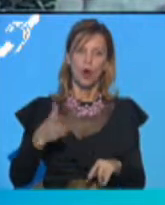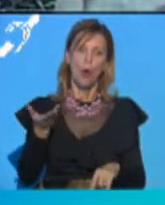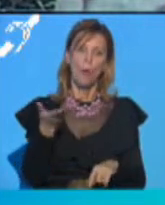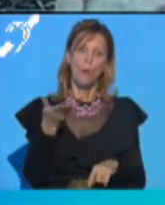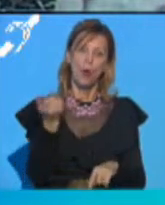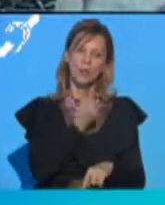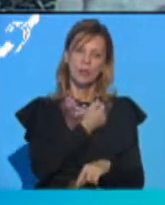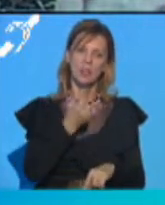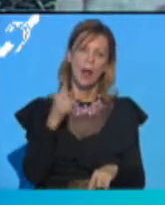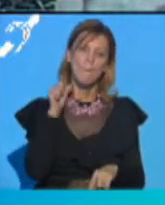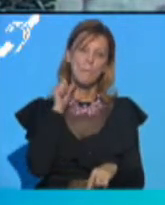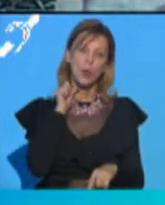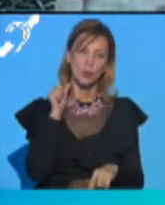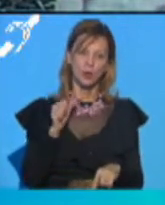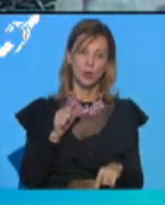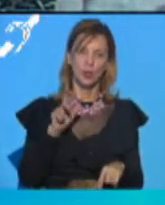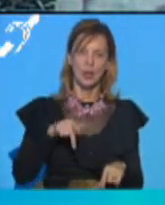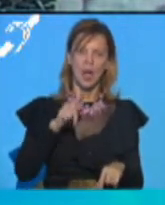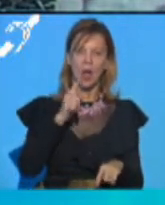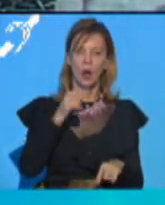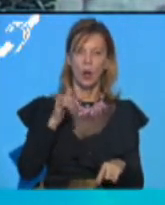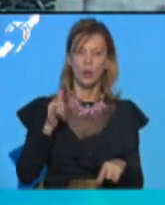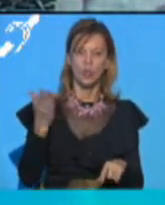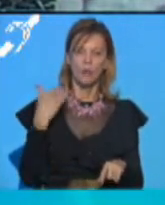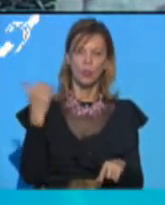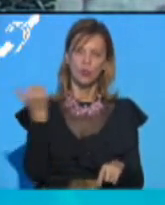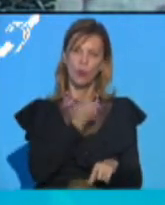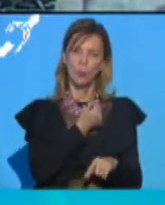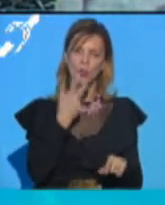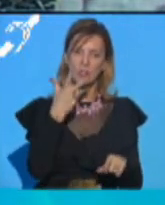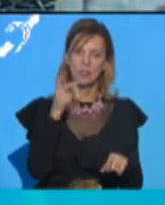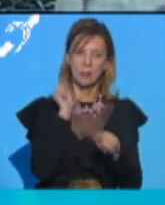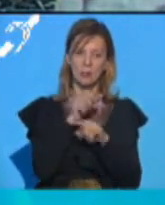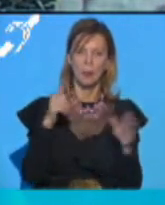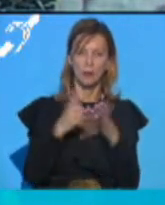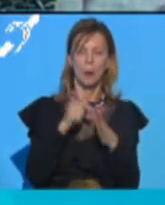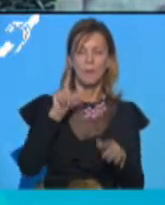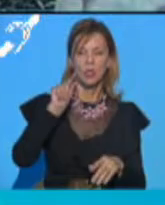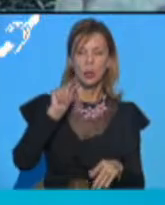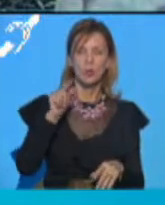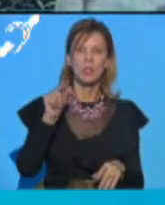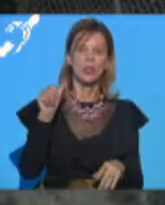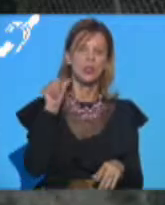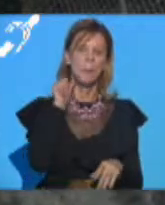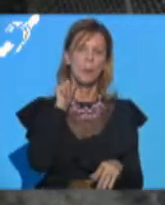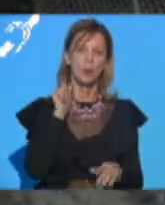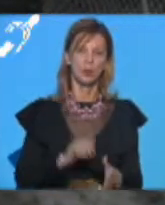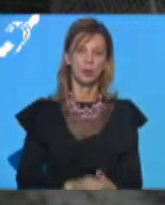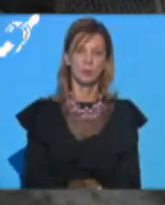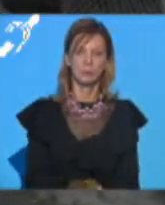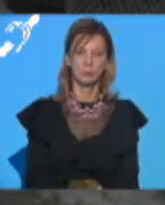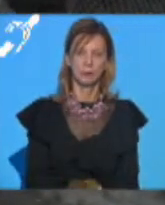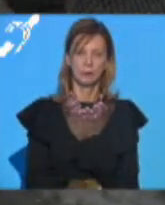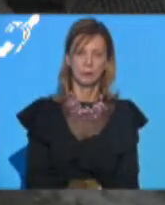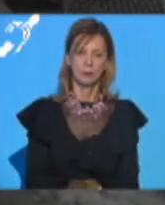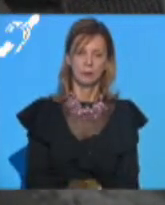porcilor din focarele depistate. La Gorj au fost omorâți în numai 3 săptămâni peste 20 de porci.